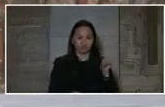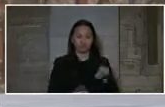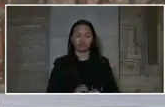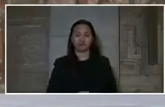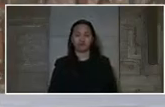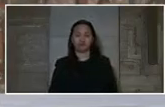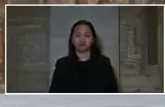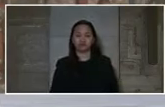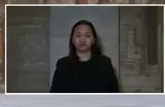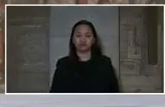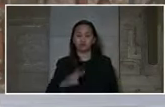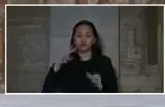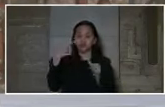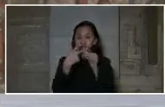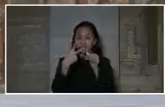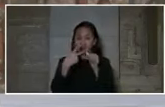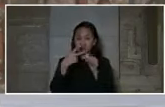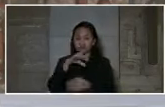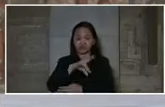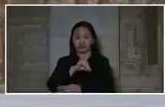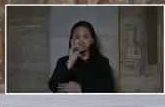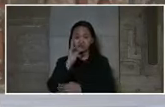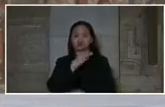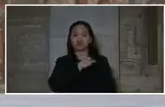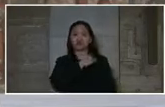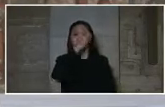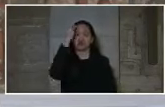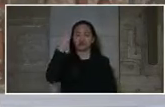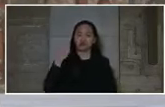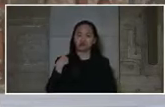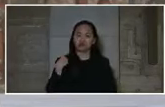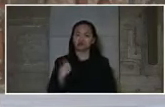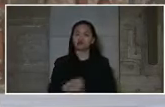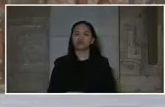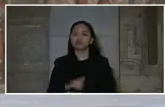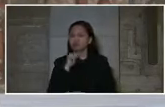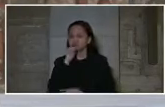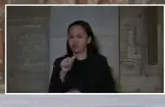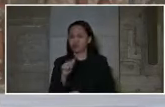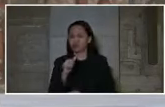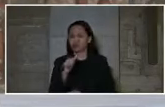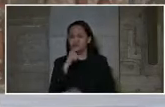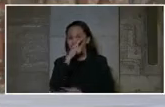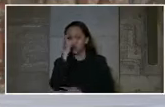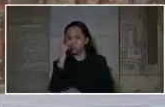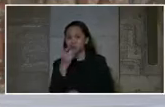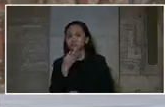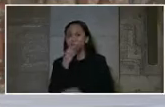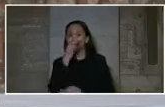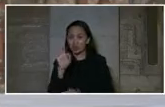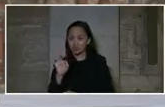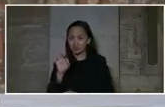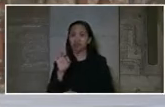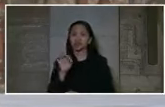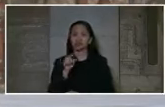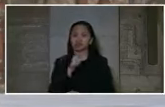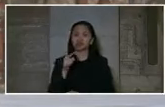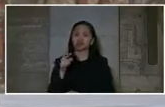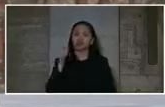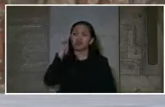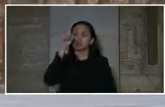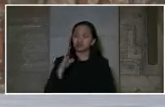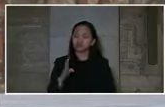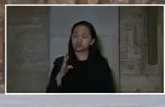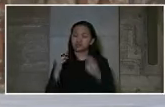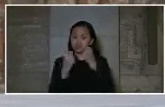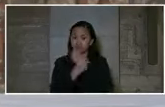Ang ikalawang natuklasan ni Maria ito, hindi porke paborito ka ng Diyos, ligtas ka sa